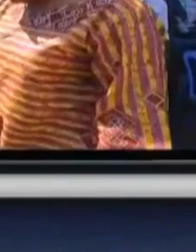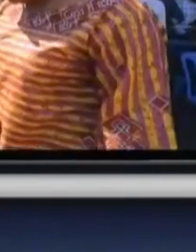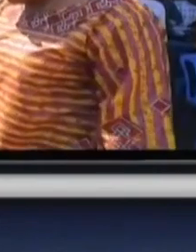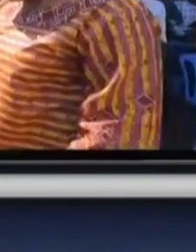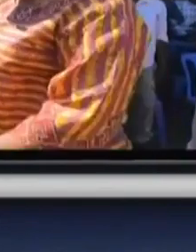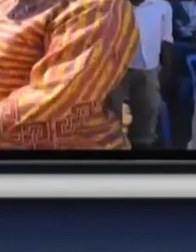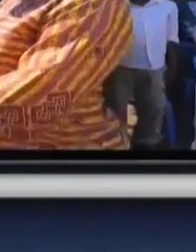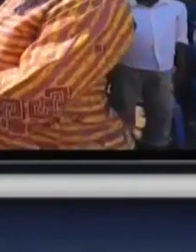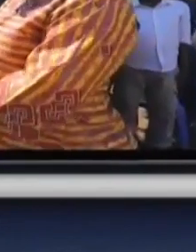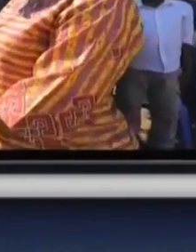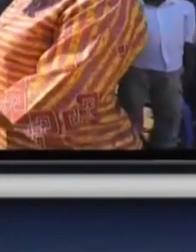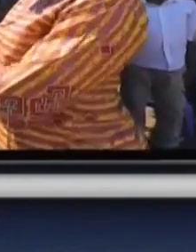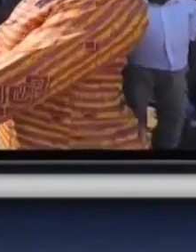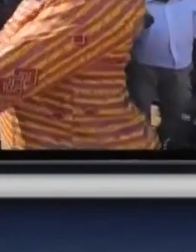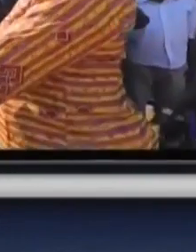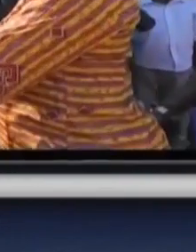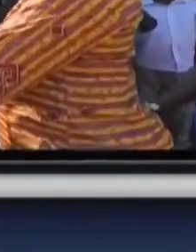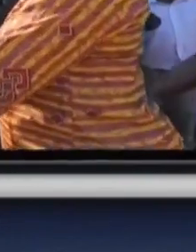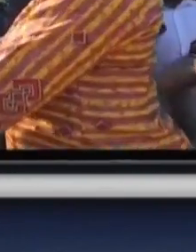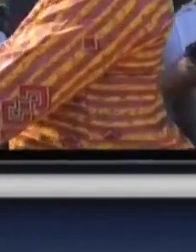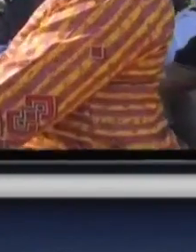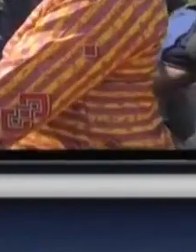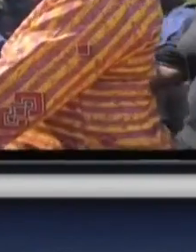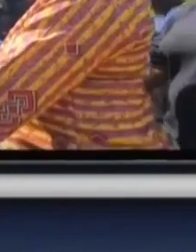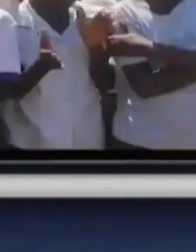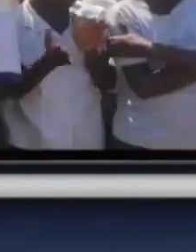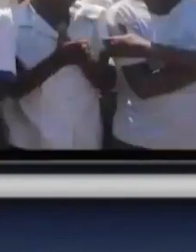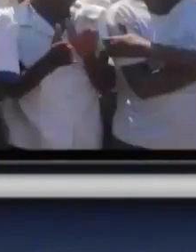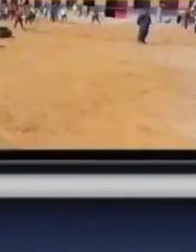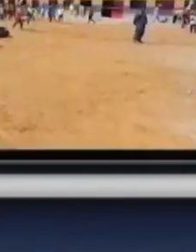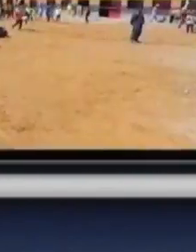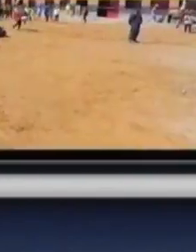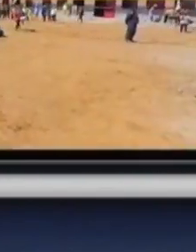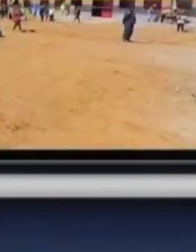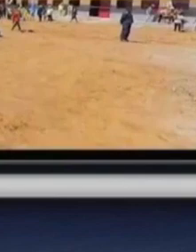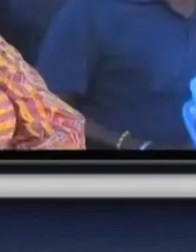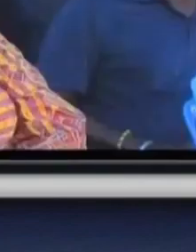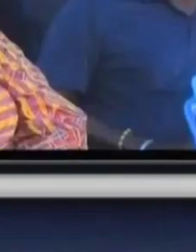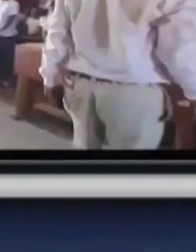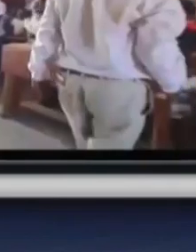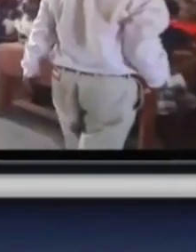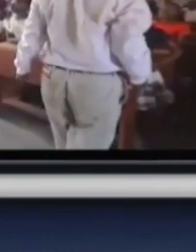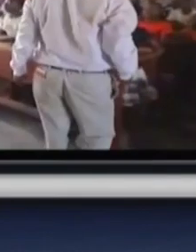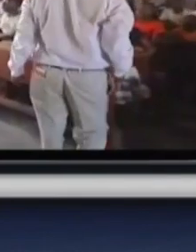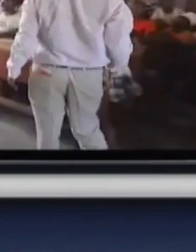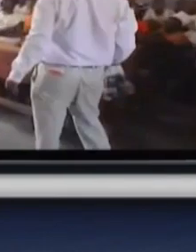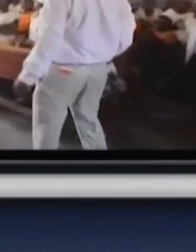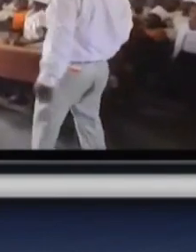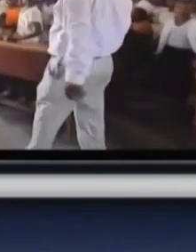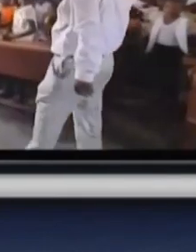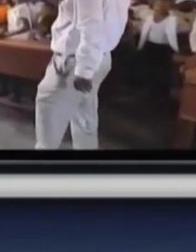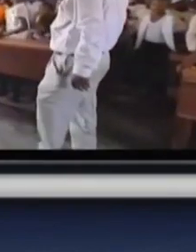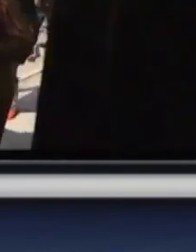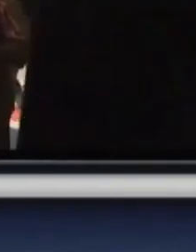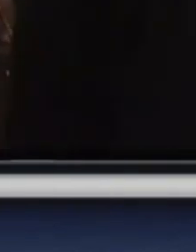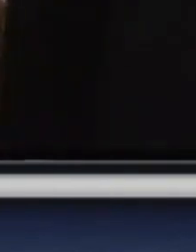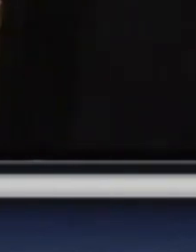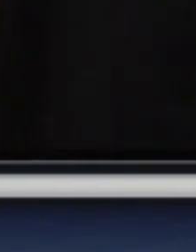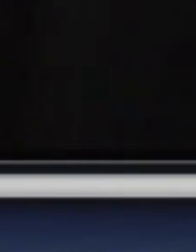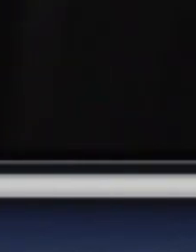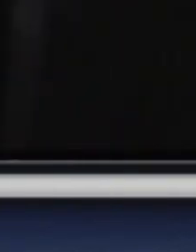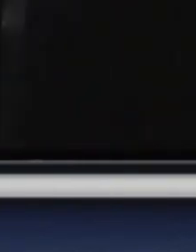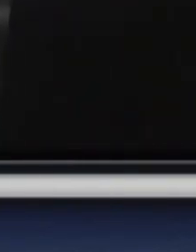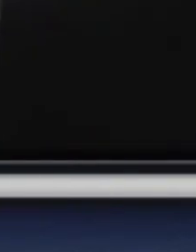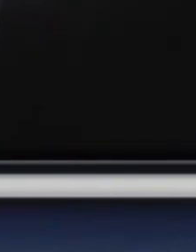d'Ingende, auréolé par le PDL 145 territoires, des écoles, des centres de santé et bâtiments administratifs sortent de